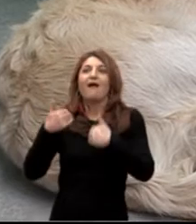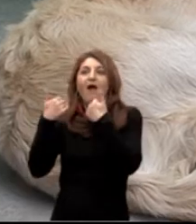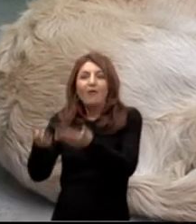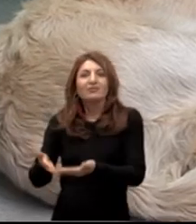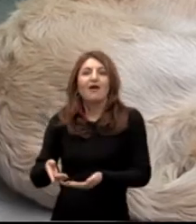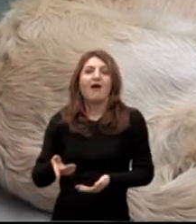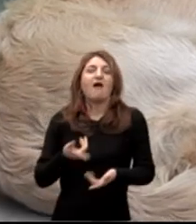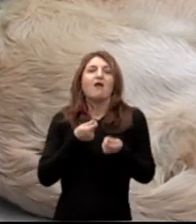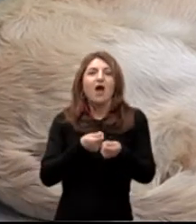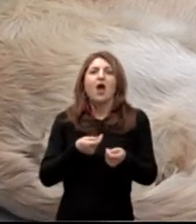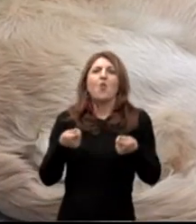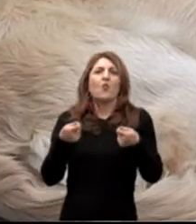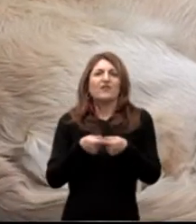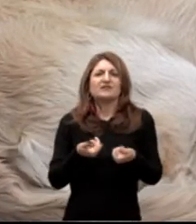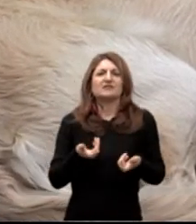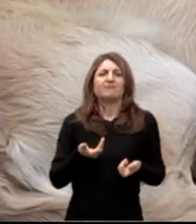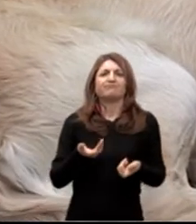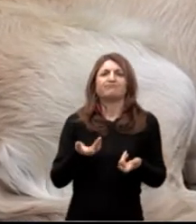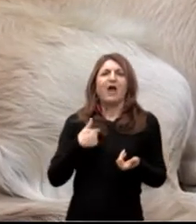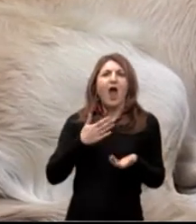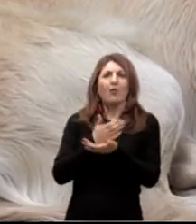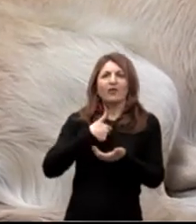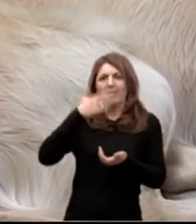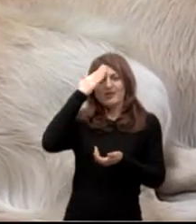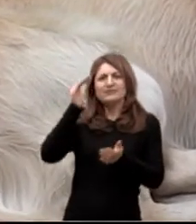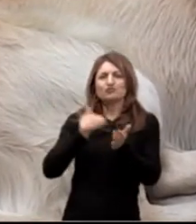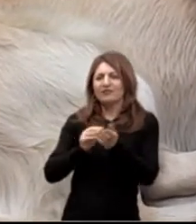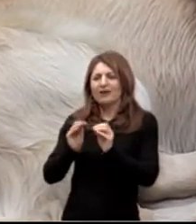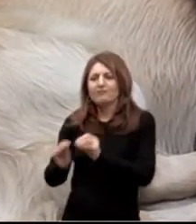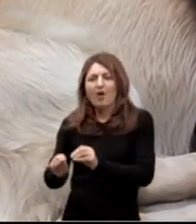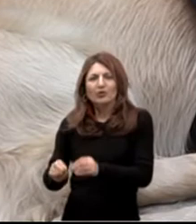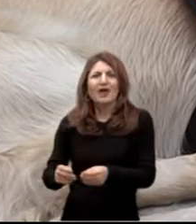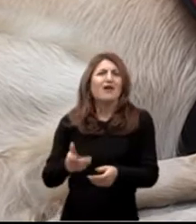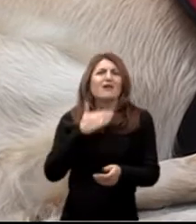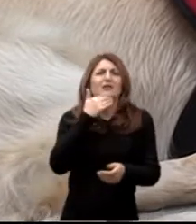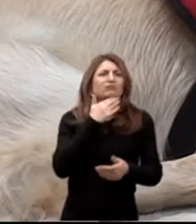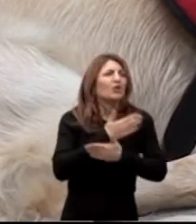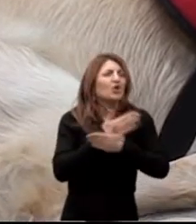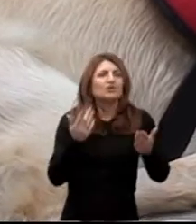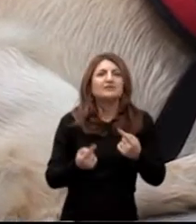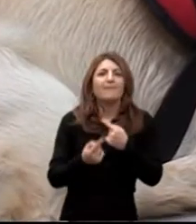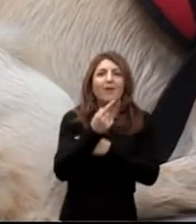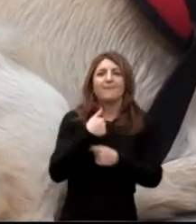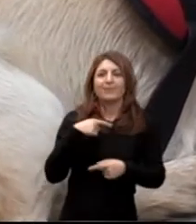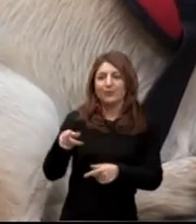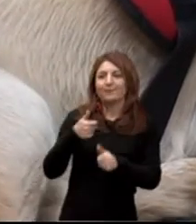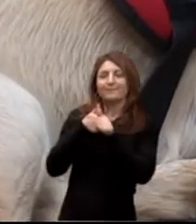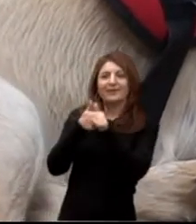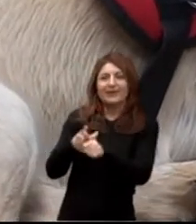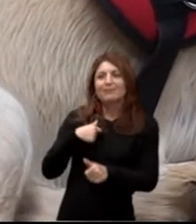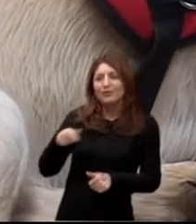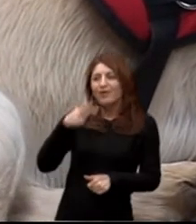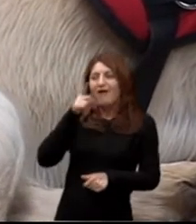cijelo vrijeme na usluzi po pitanju vašeg odgoja u kući, po pitanju bilo čega što se god pojavi, mi pratimo vas i vi